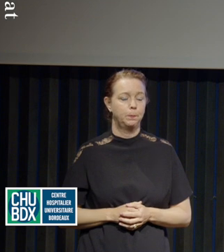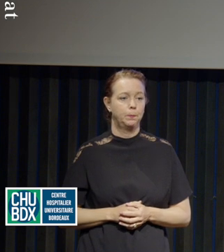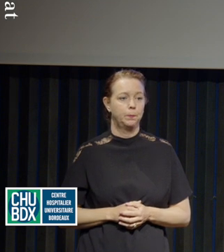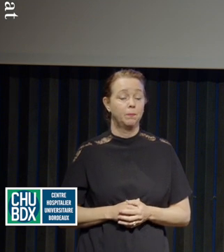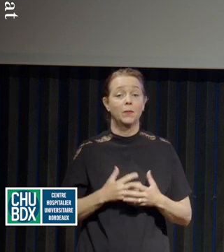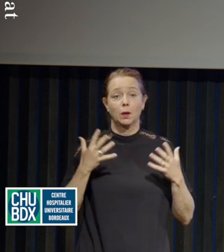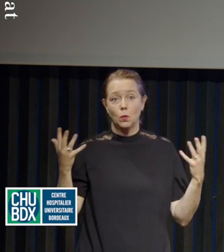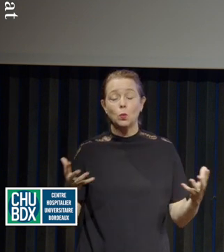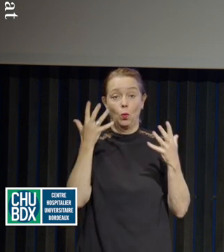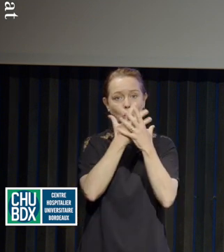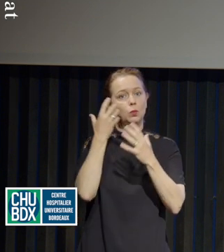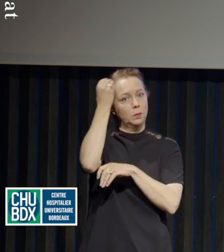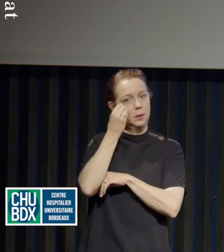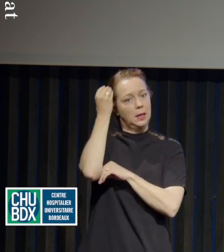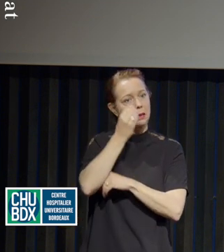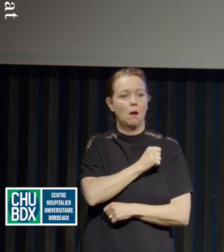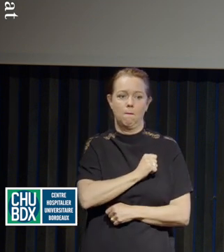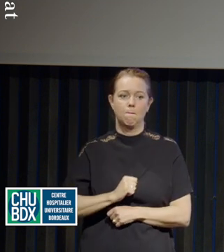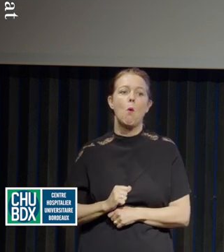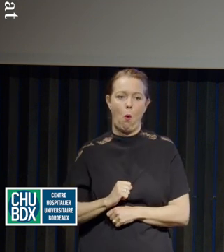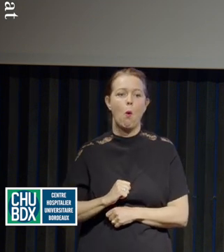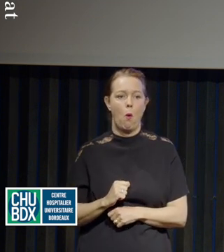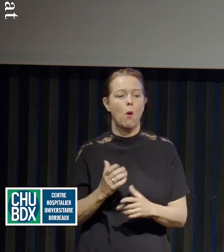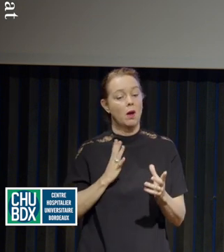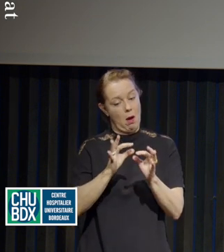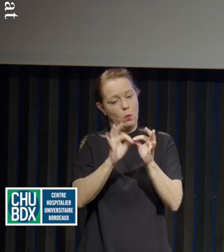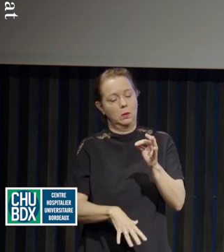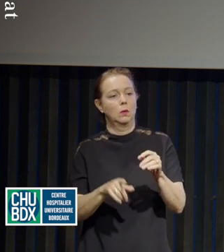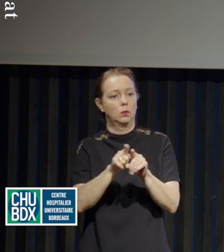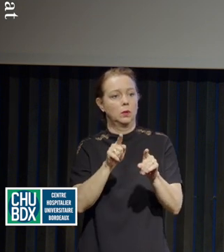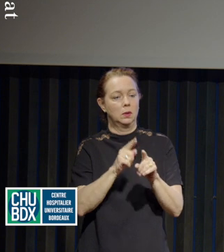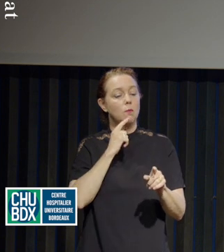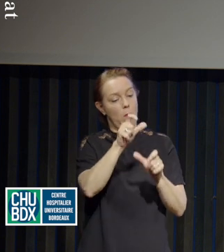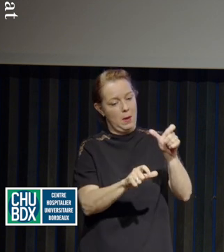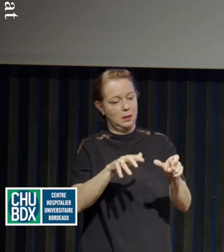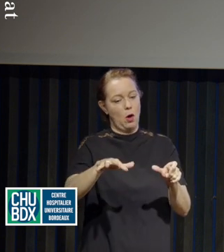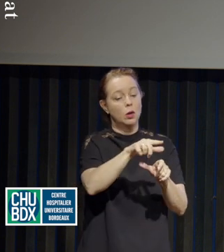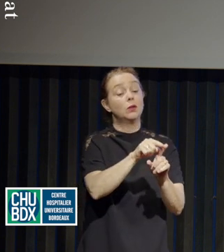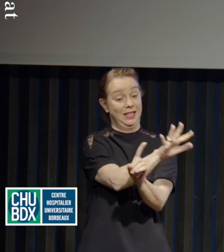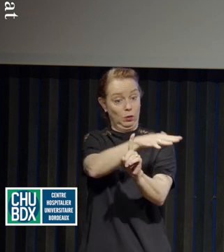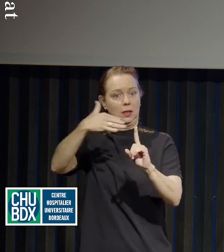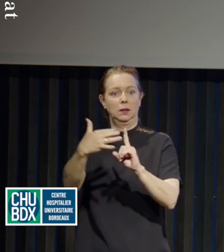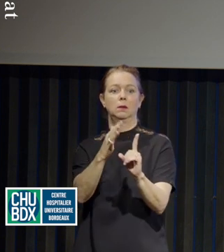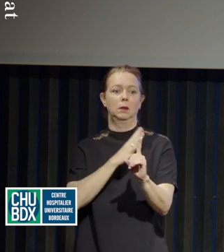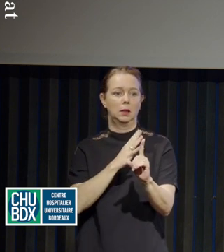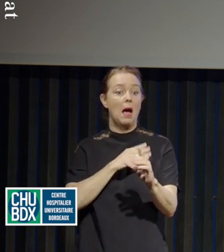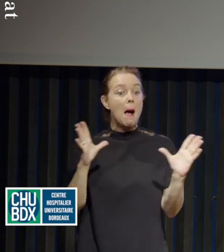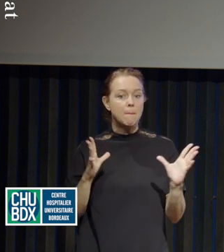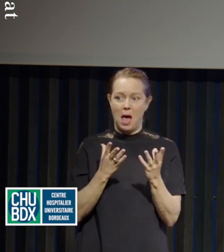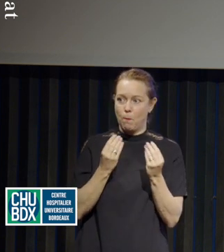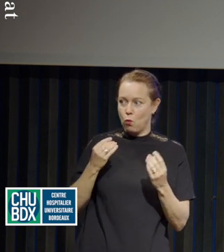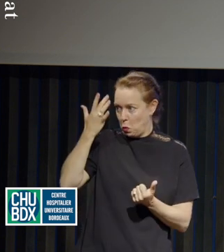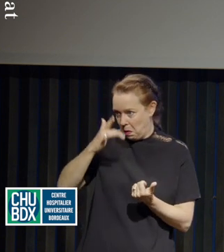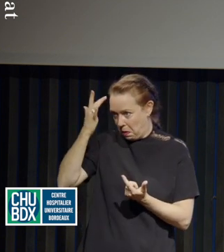Donc les troubles psychiatriques sont très fréquents, ils ont des conséquences importantes pour les individus et la société, mais ils sont méconnus,